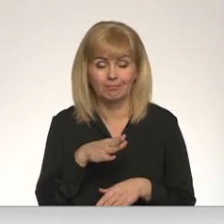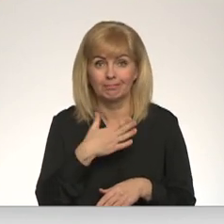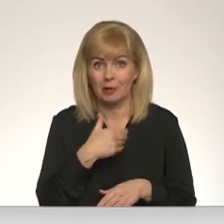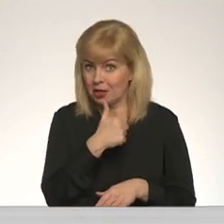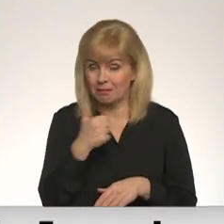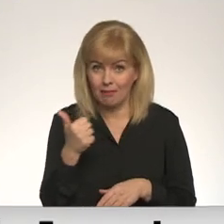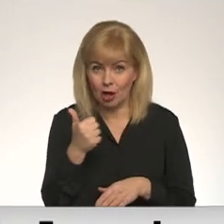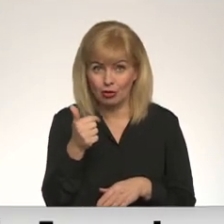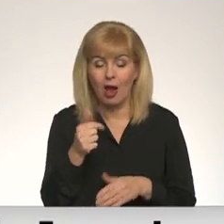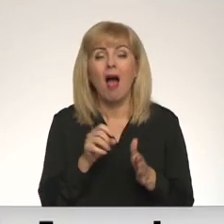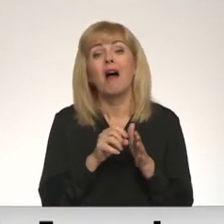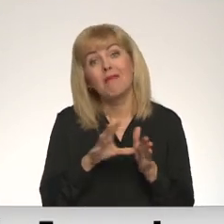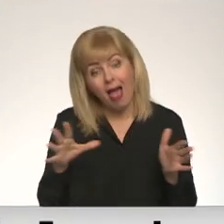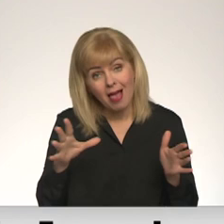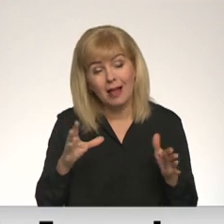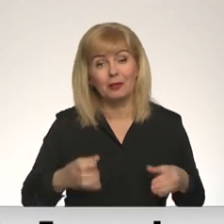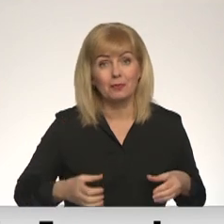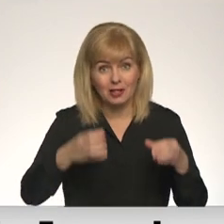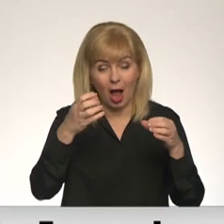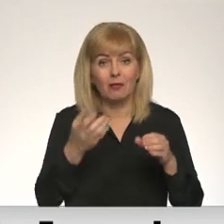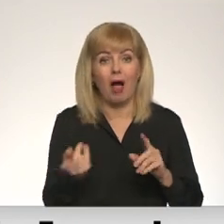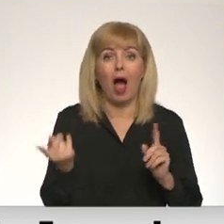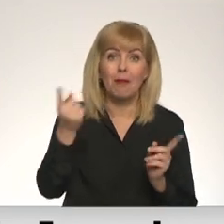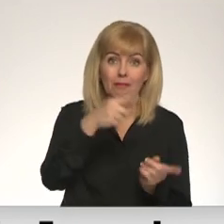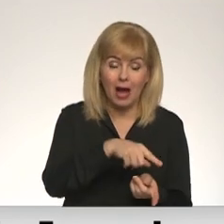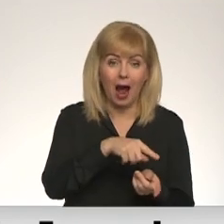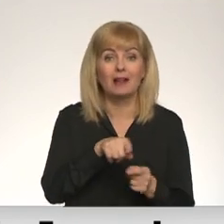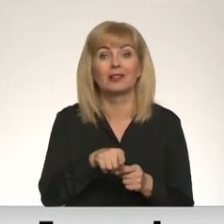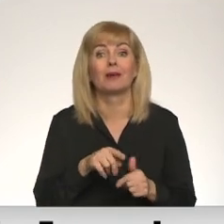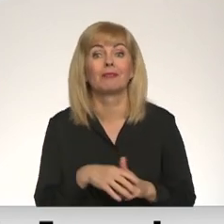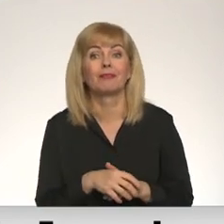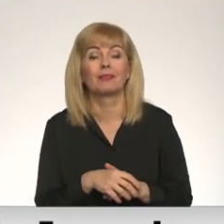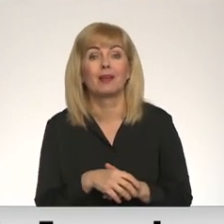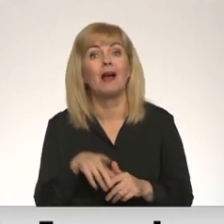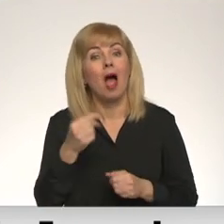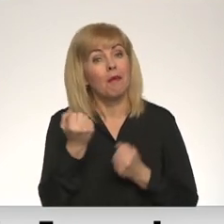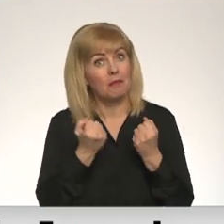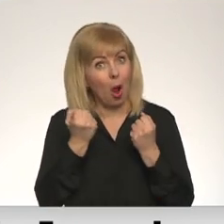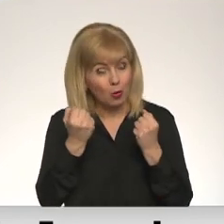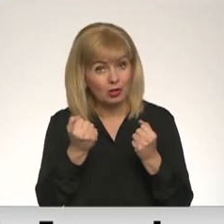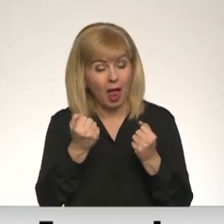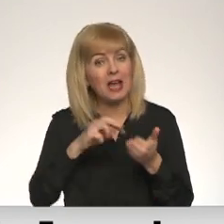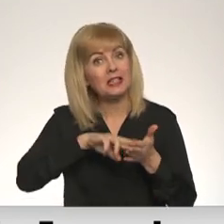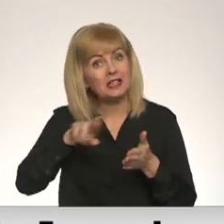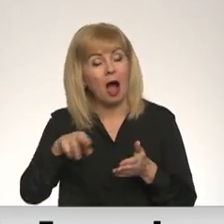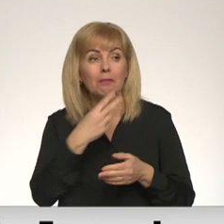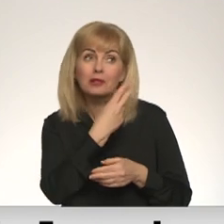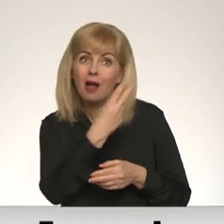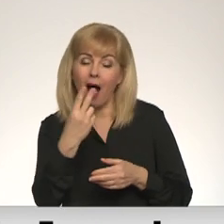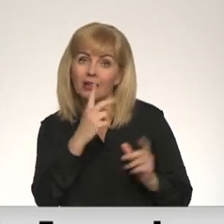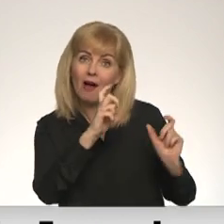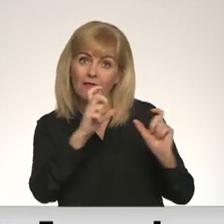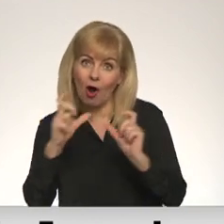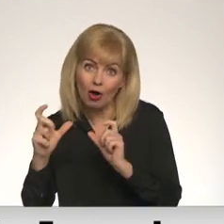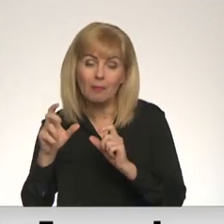tu elektrības stobu nūgoģi. Garam brauķēji apsastojos, vērosi fotografē, jā. Lats